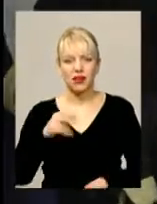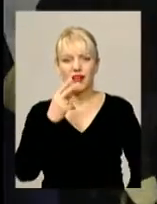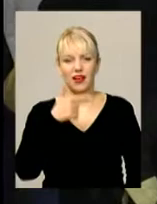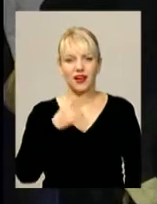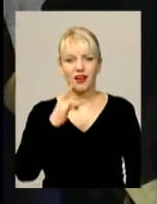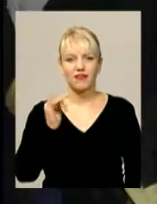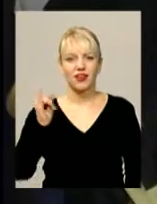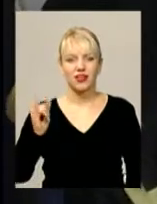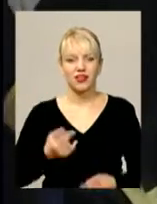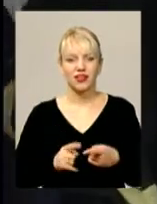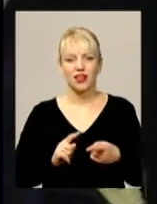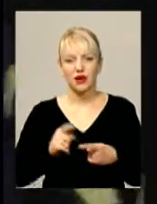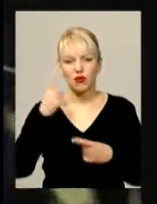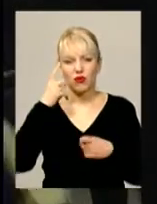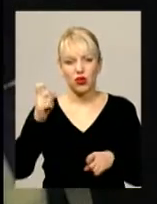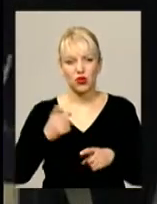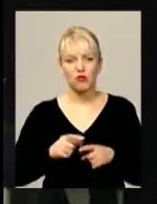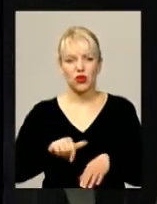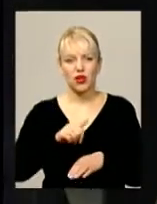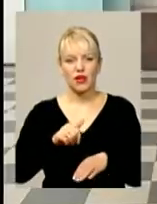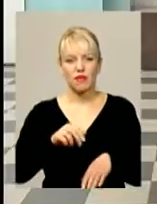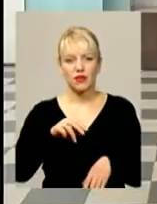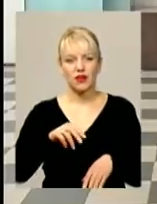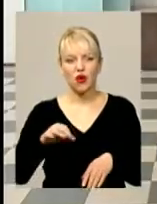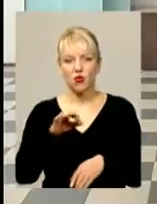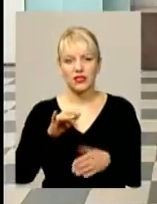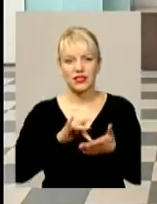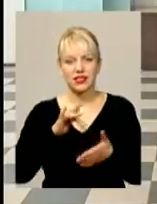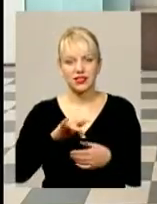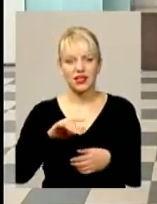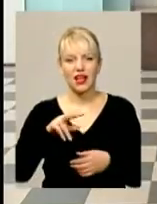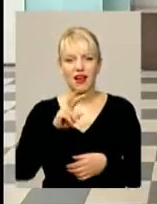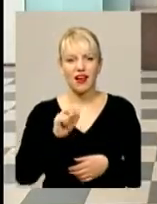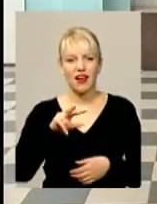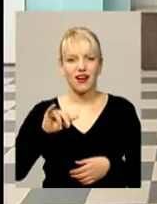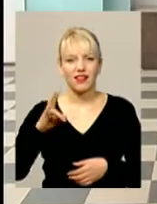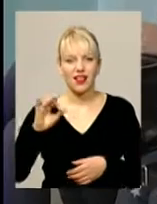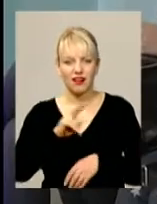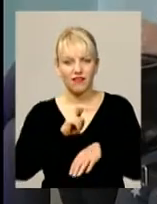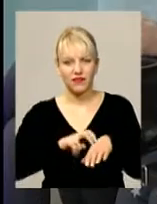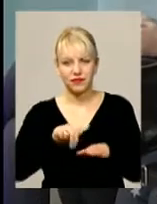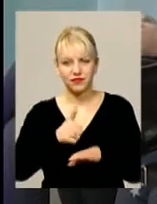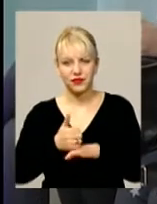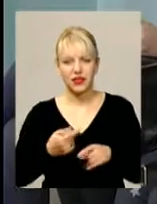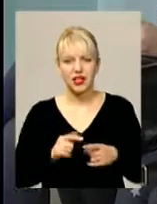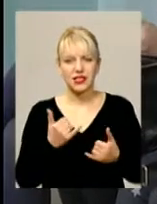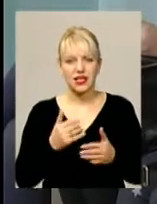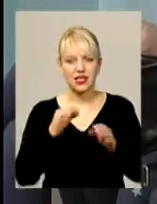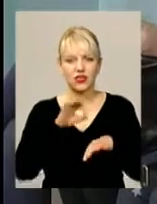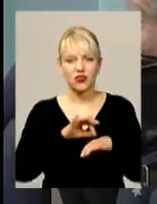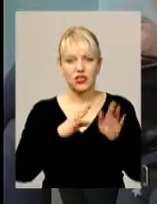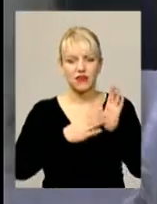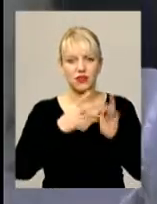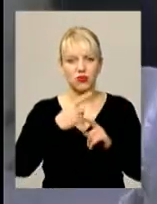-епідеміолог обласного лабораторного центру МОЗ України Лариса Калінер. Зараз в області хворіють 9,5 тисяч людей, це